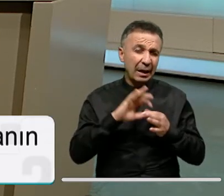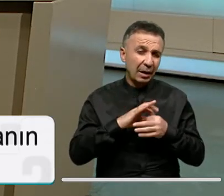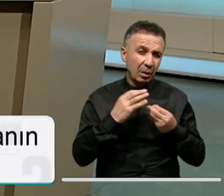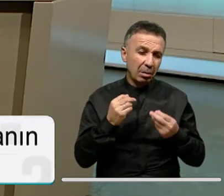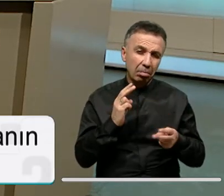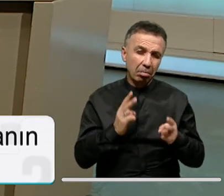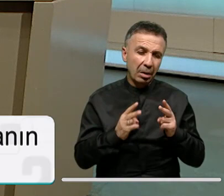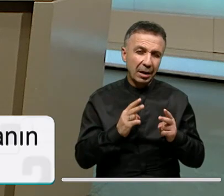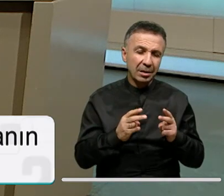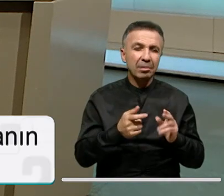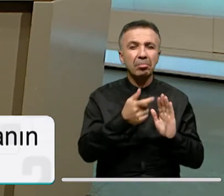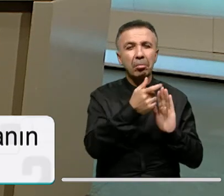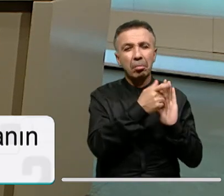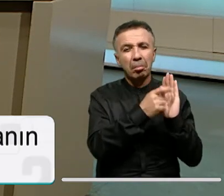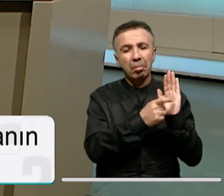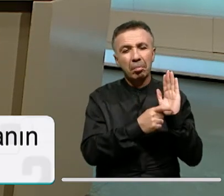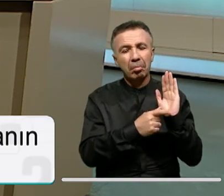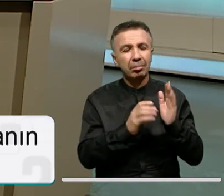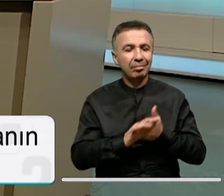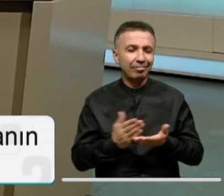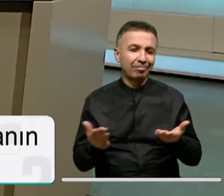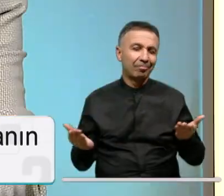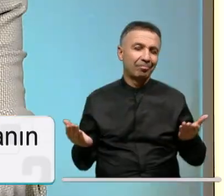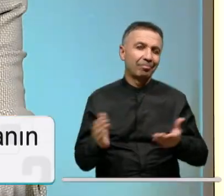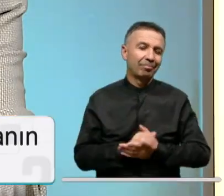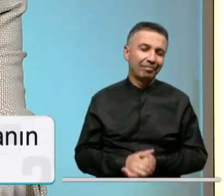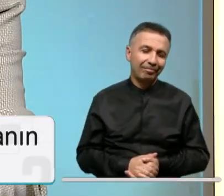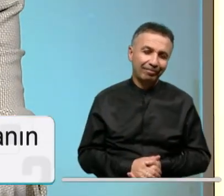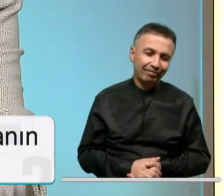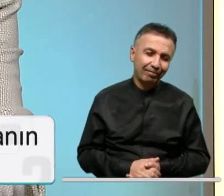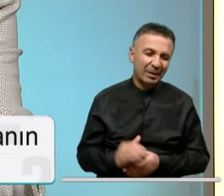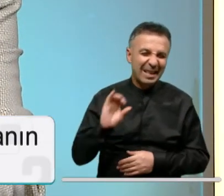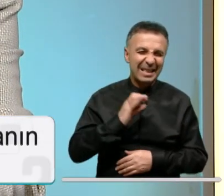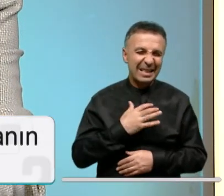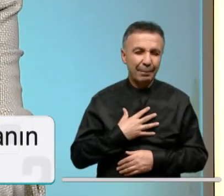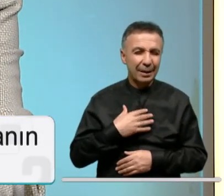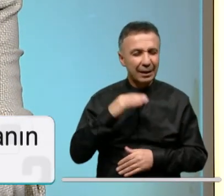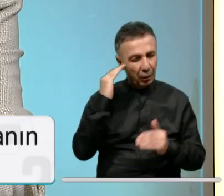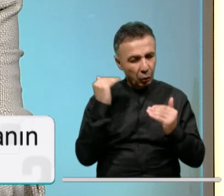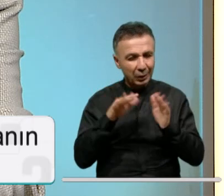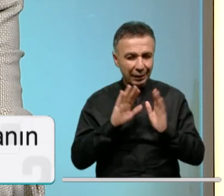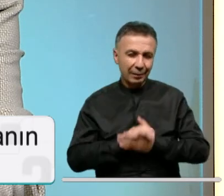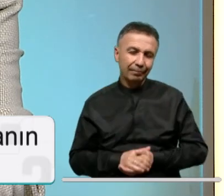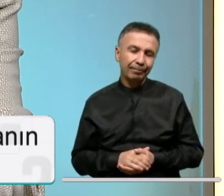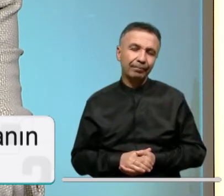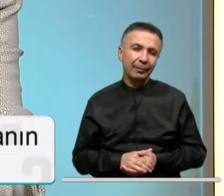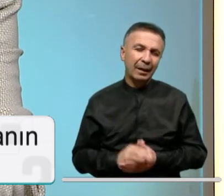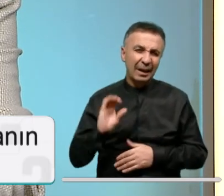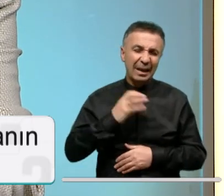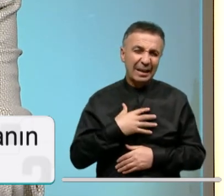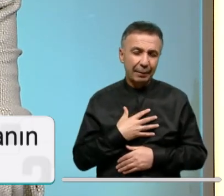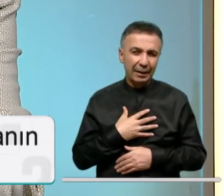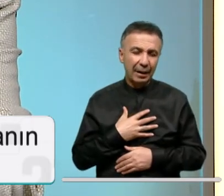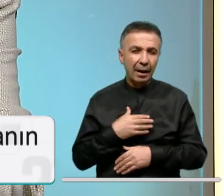birtakım dizeler oralara yazanlar E bunların dini bir değeri yok hatta din